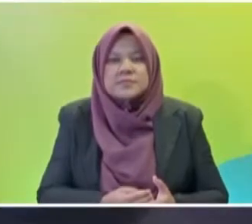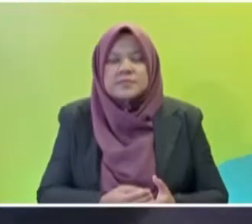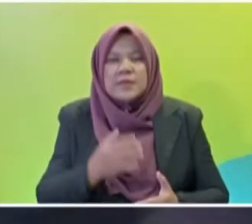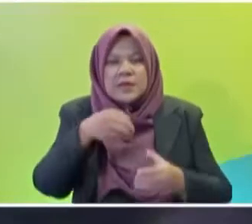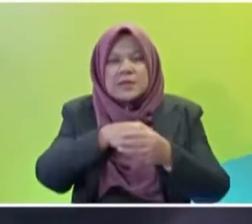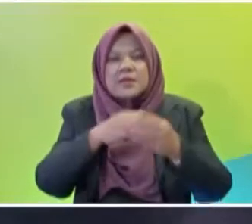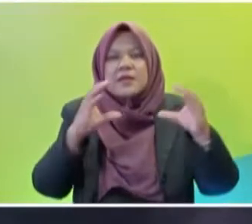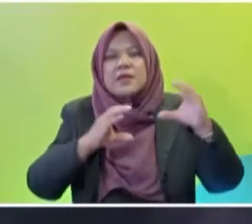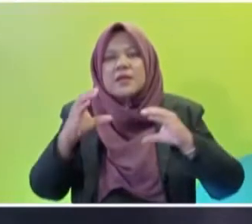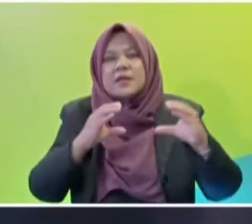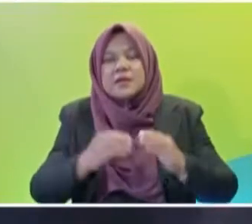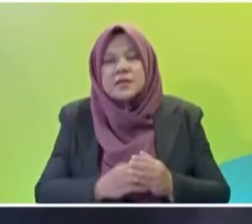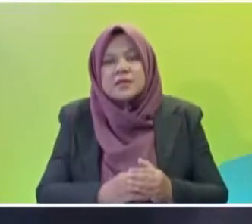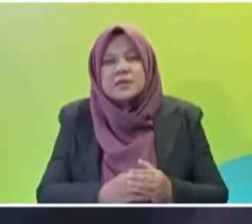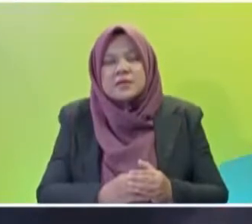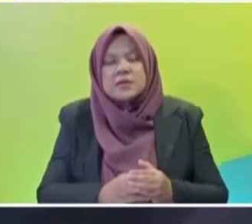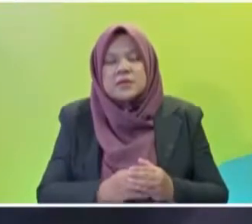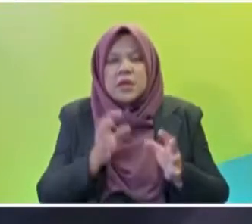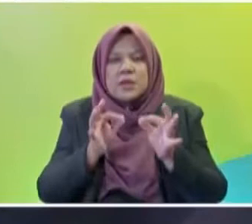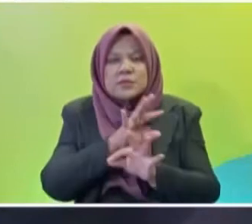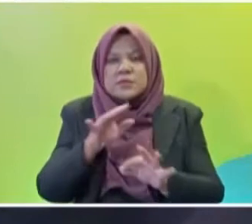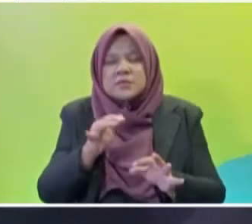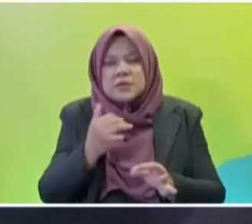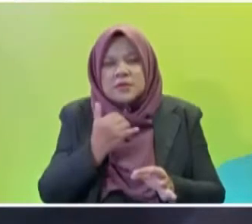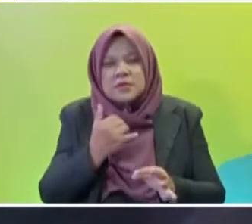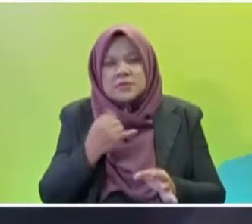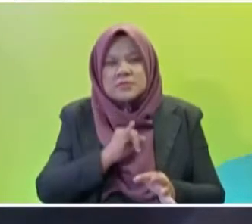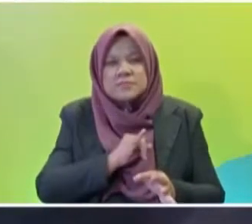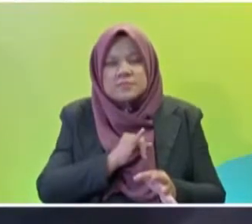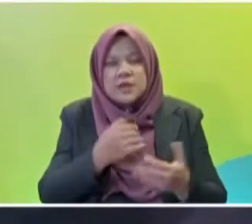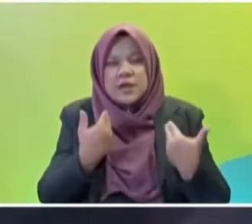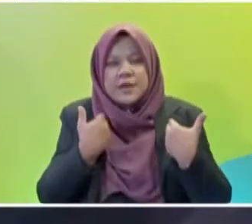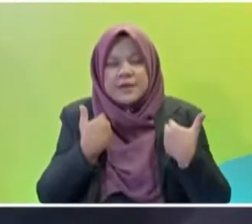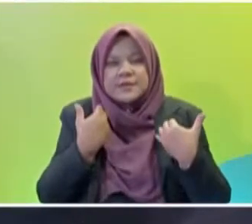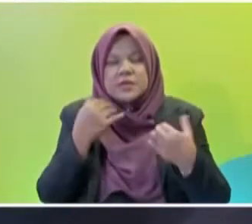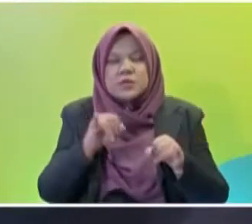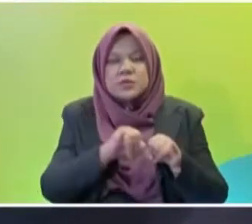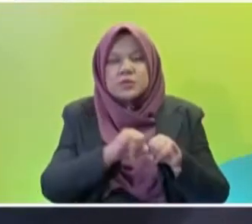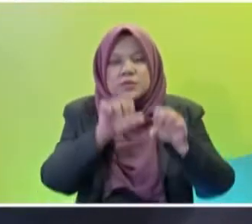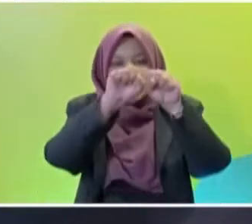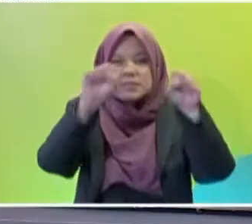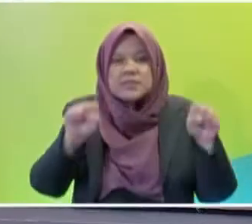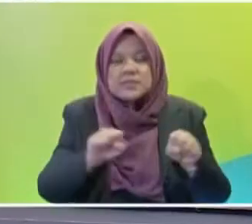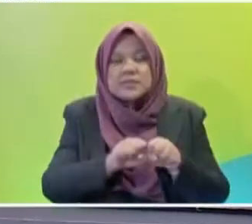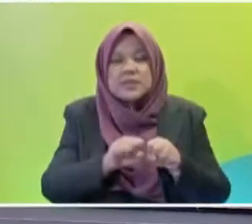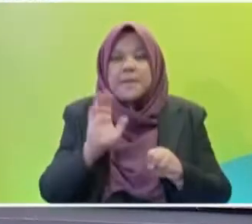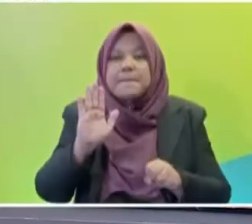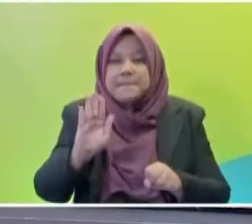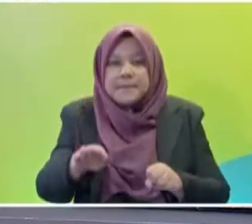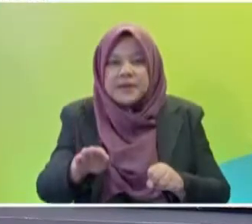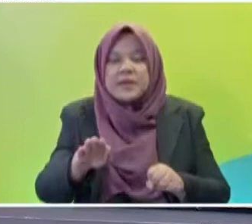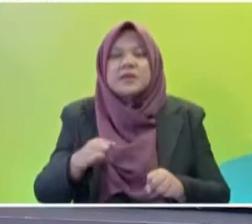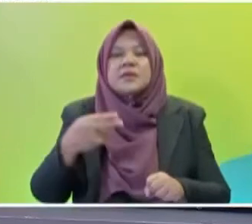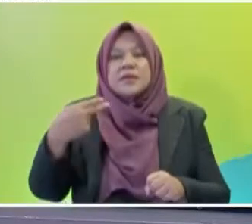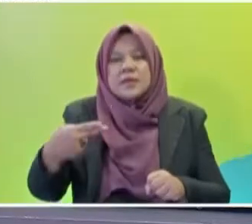kereta tu kan cikgu? Okey. Kalau tak silap Mira, dalam kereta sekarang ni ada juga satu sistem iaitu sistem brake hidrolik